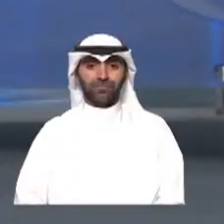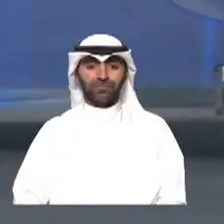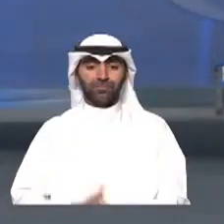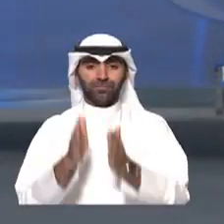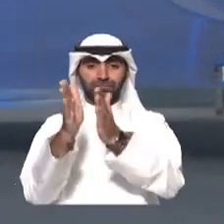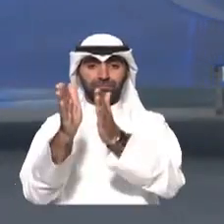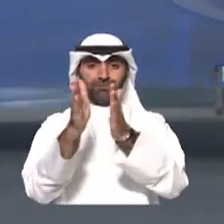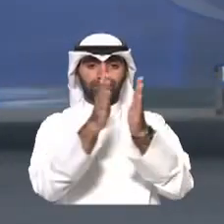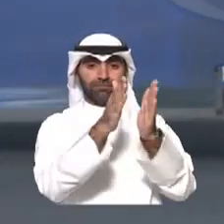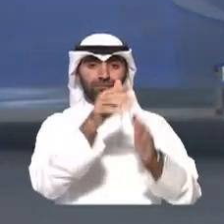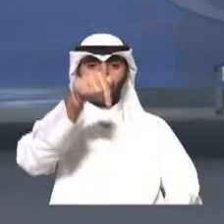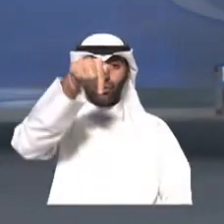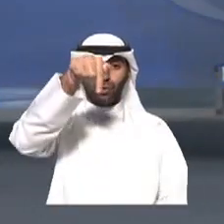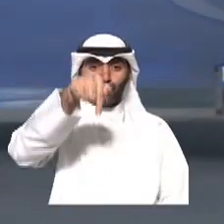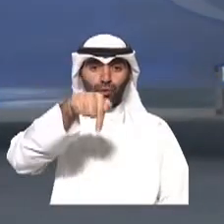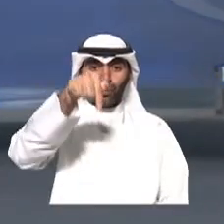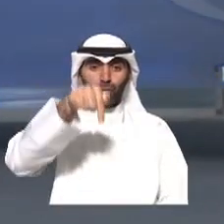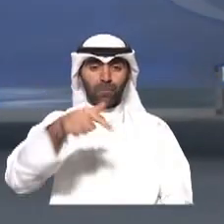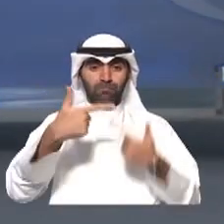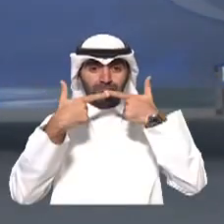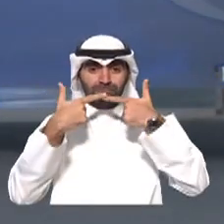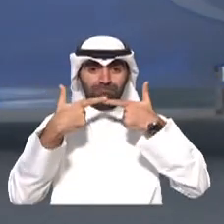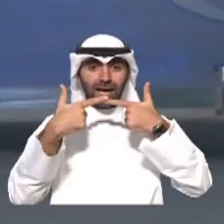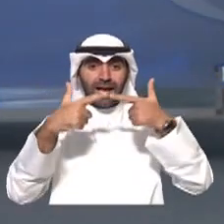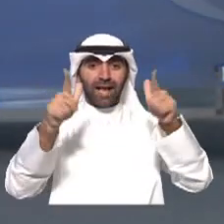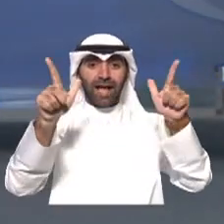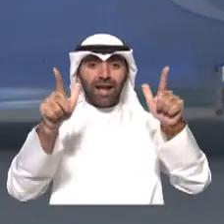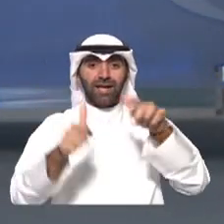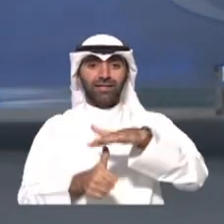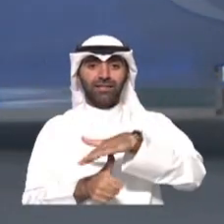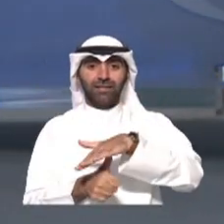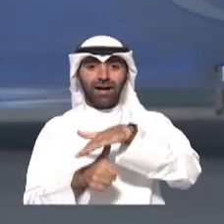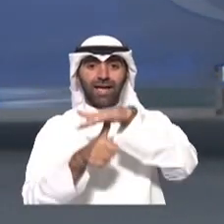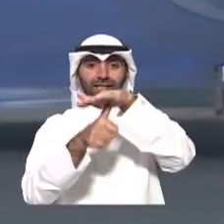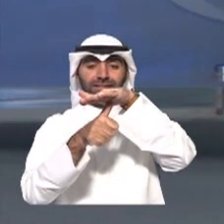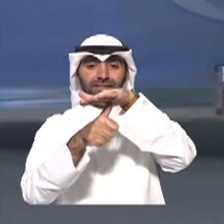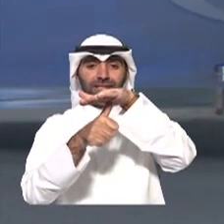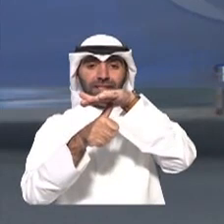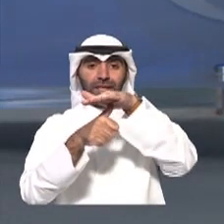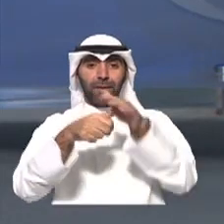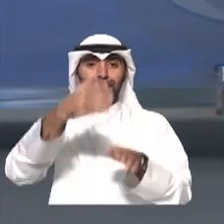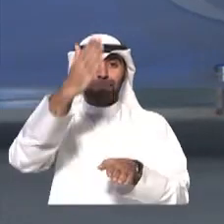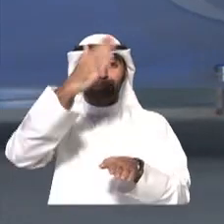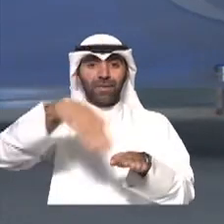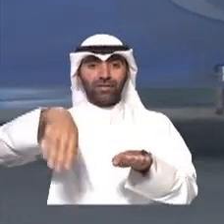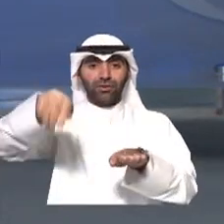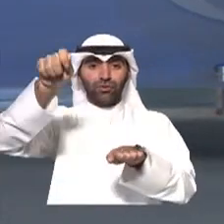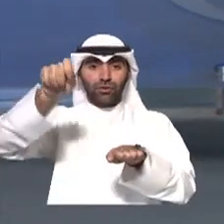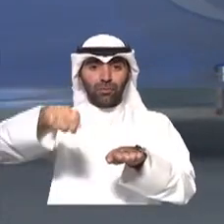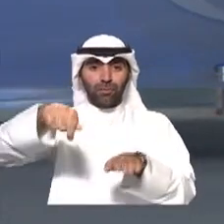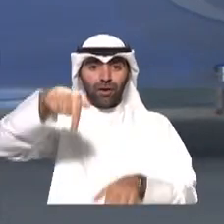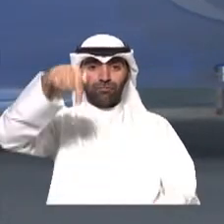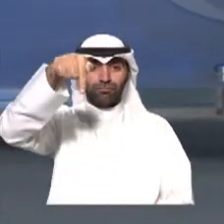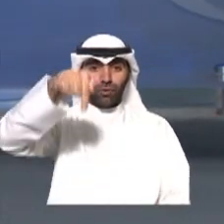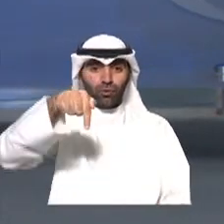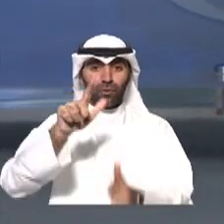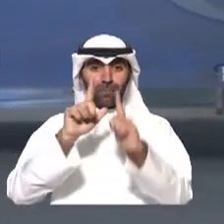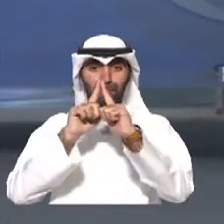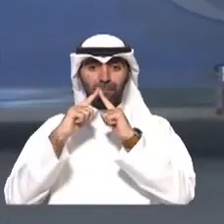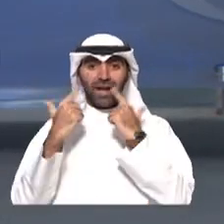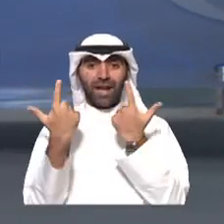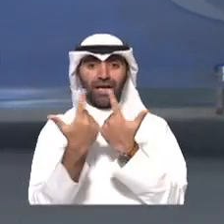قال رئيس مجلس الأمة مرزوق علي الغانم إن مكتب مجلس الأمة قرر اتخاذ كافة الإجراءات